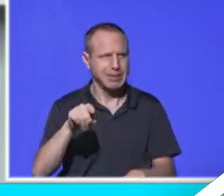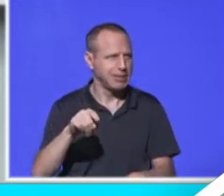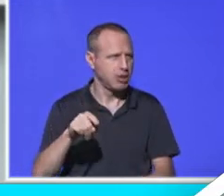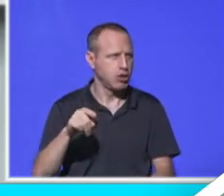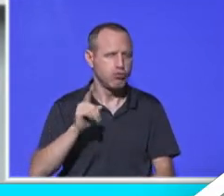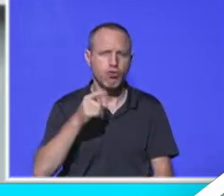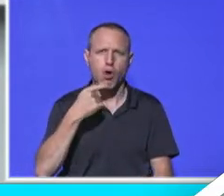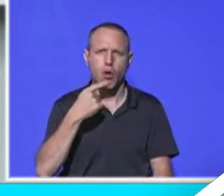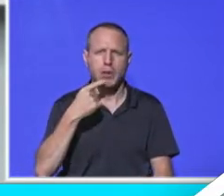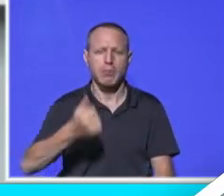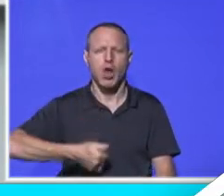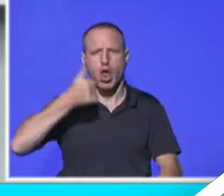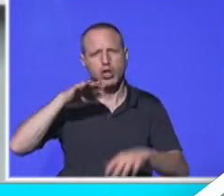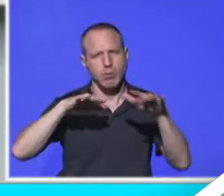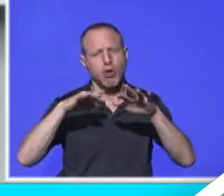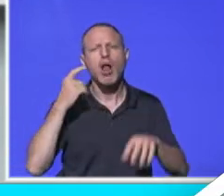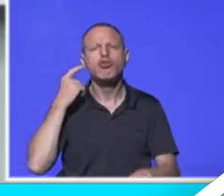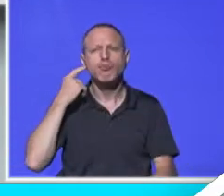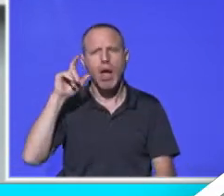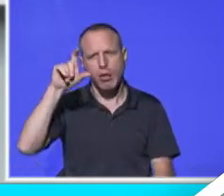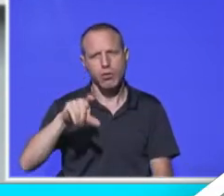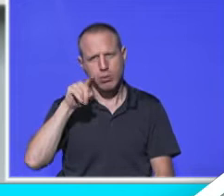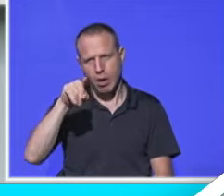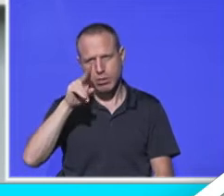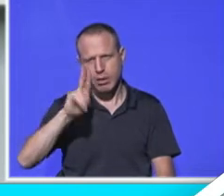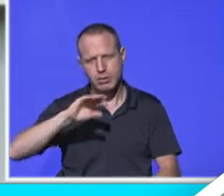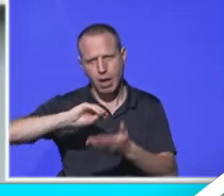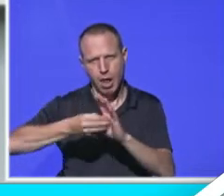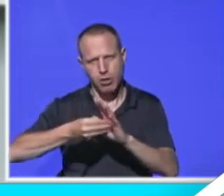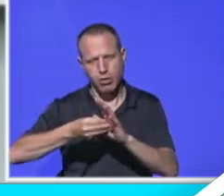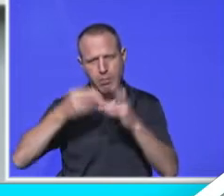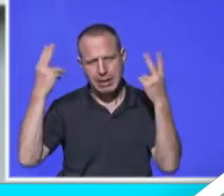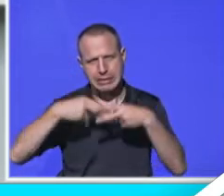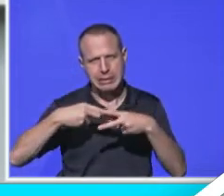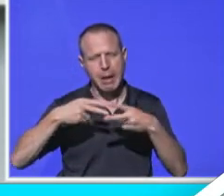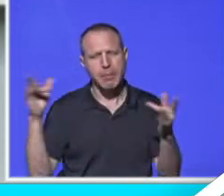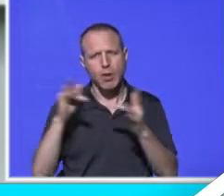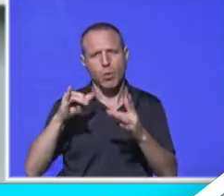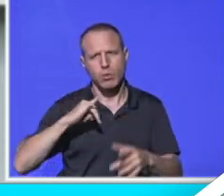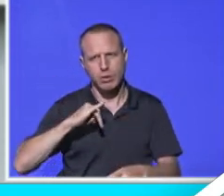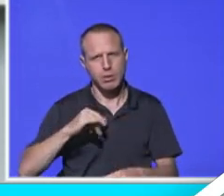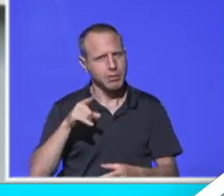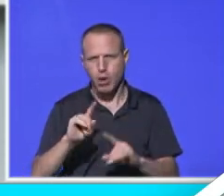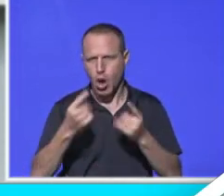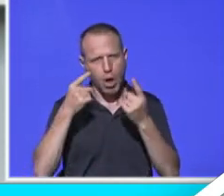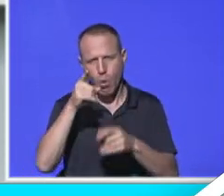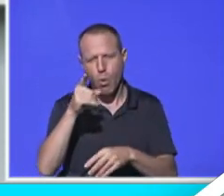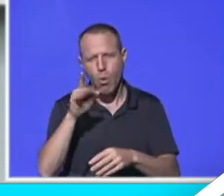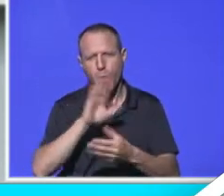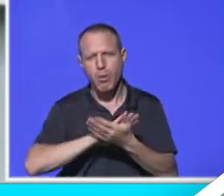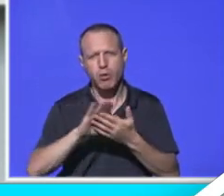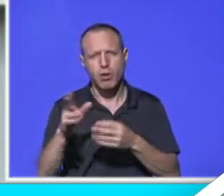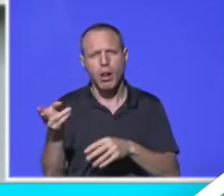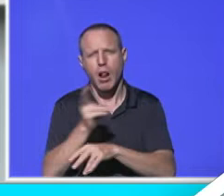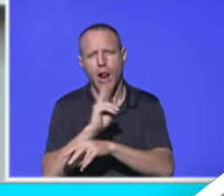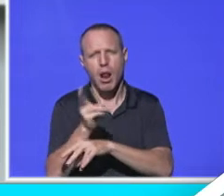אומרים לראש הממשלה, תשמע אדוני, אתה צריך לחתום על הסדר ניגוד העניינים. הדבר הזה עוד לא קרה, הוא פשוט מהטל ביועץ